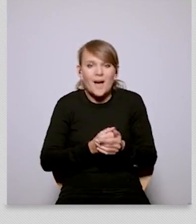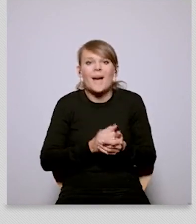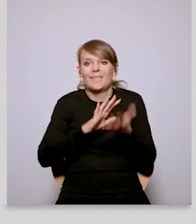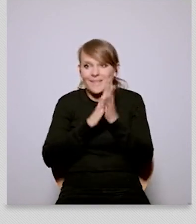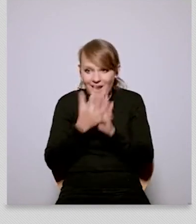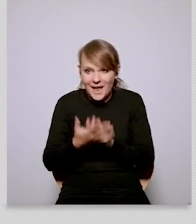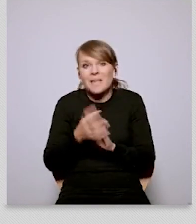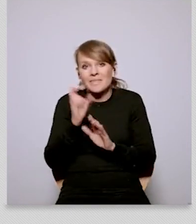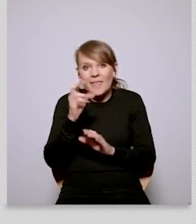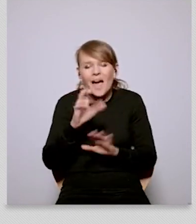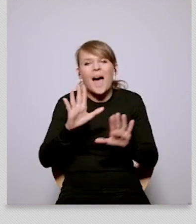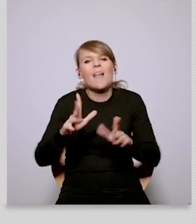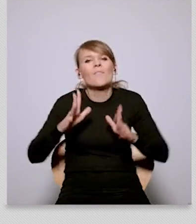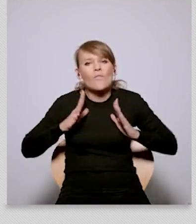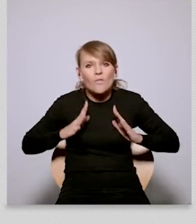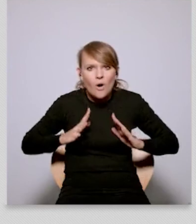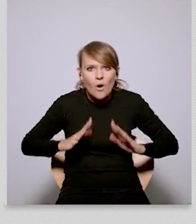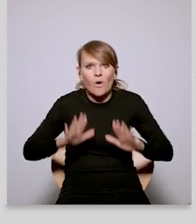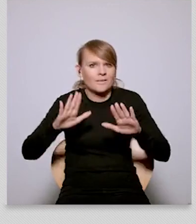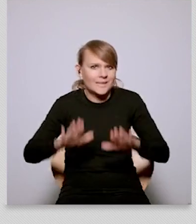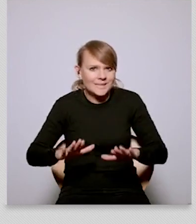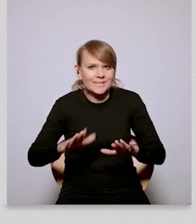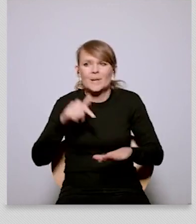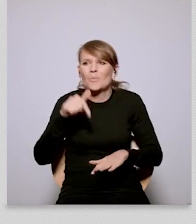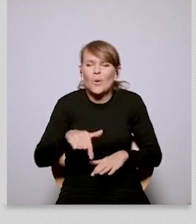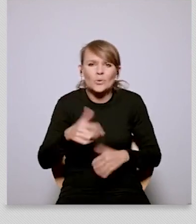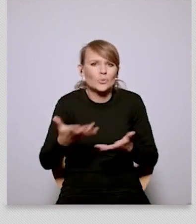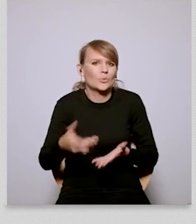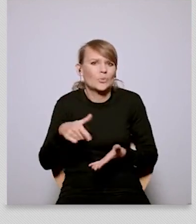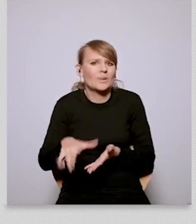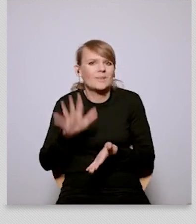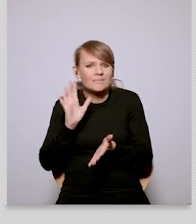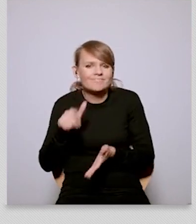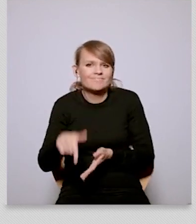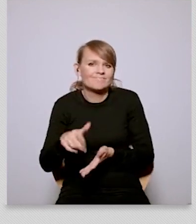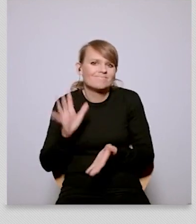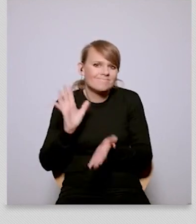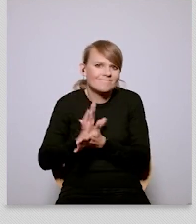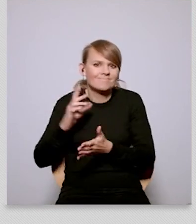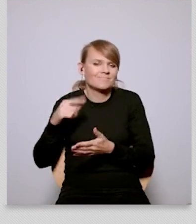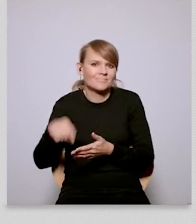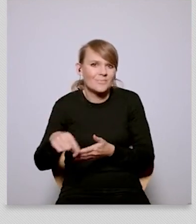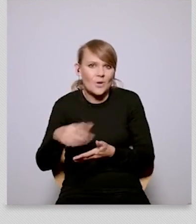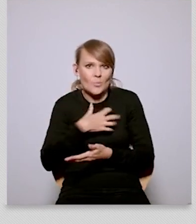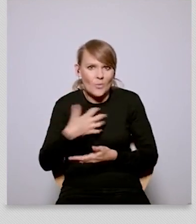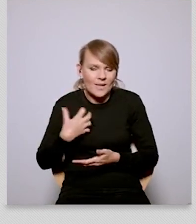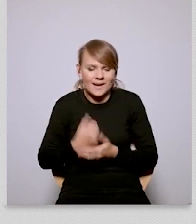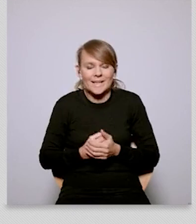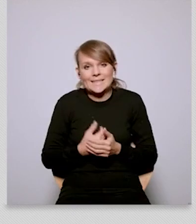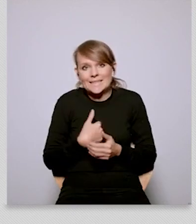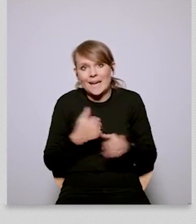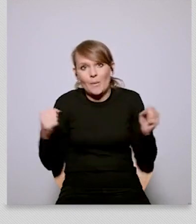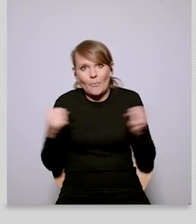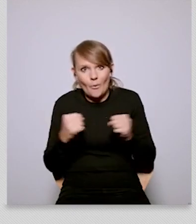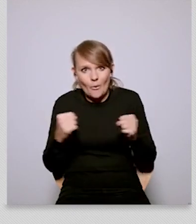ale znacznie wolniej bo nasza specyfika i tak dalej i znowu będziemy tutaj tego co się obawiam przy